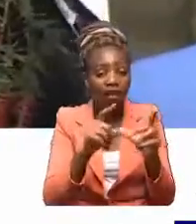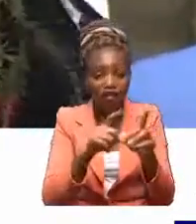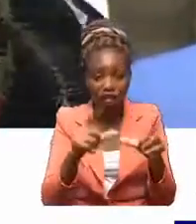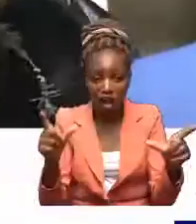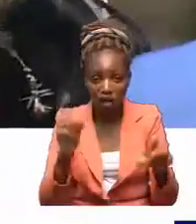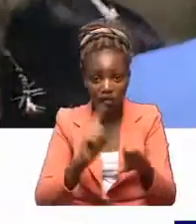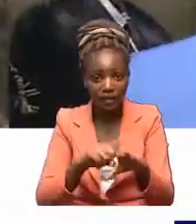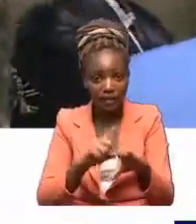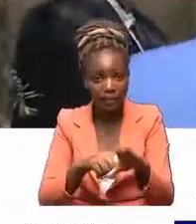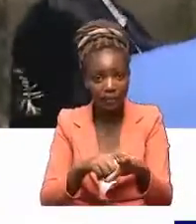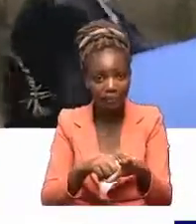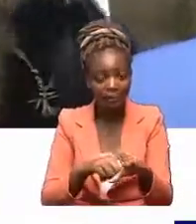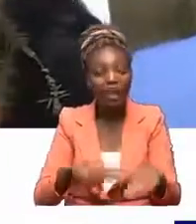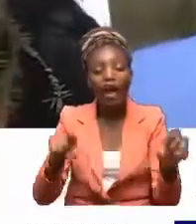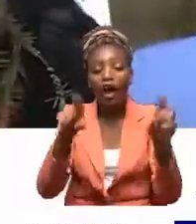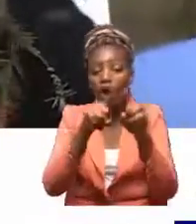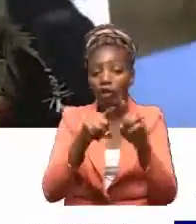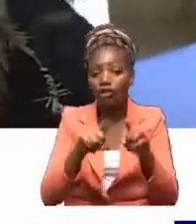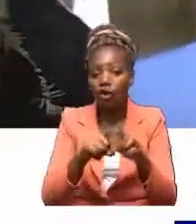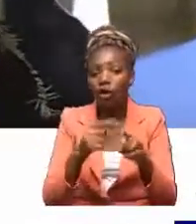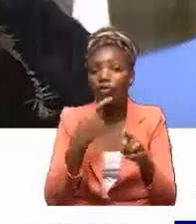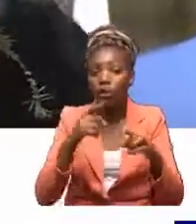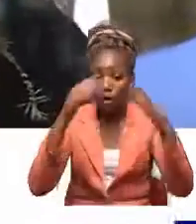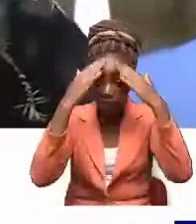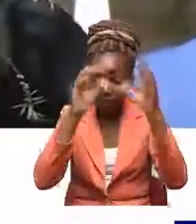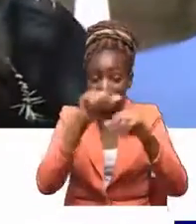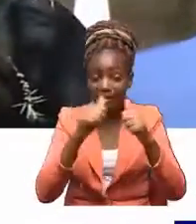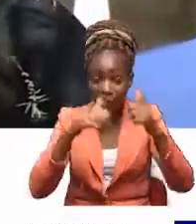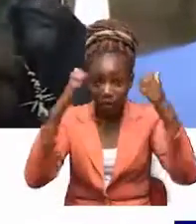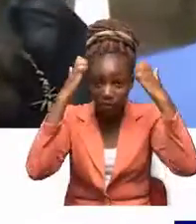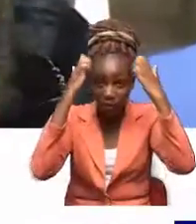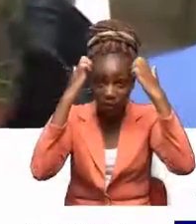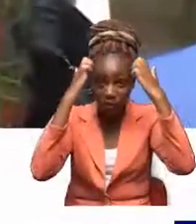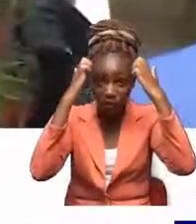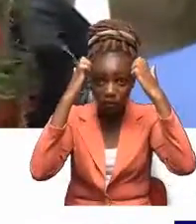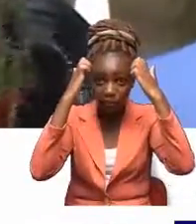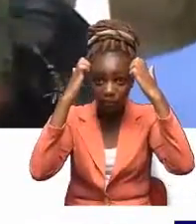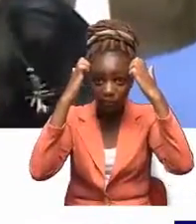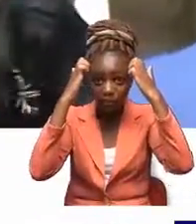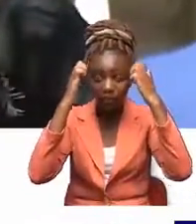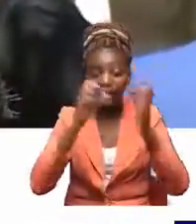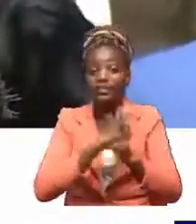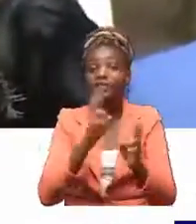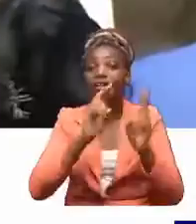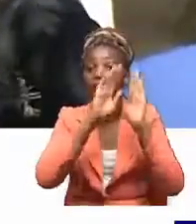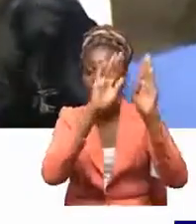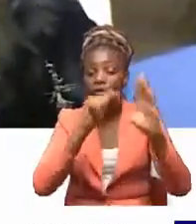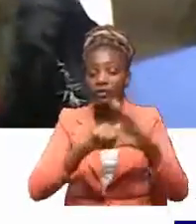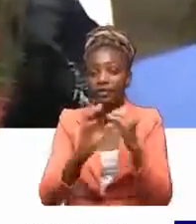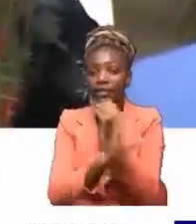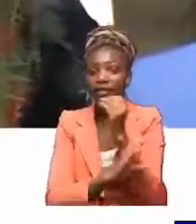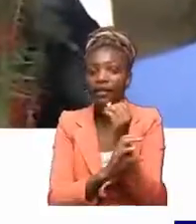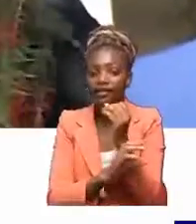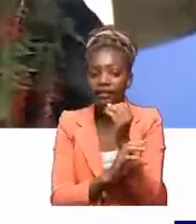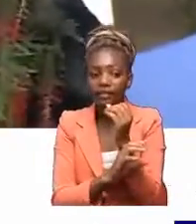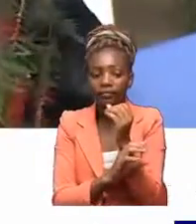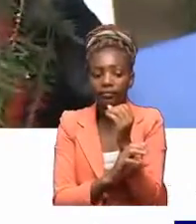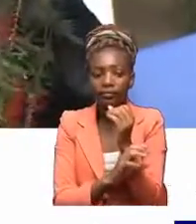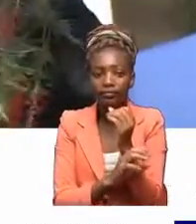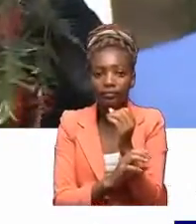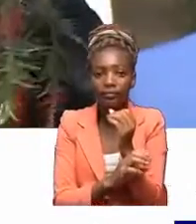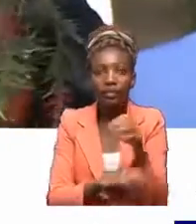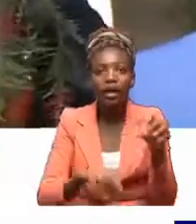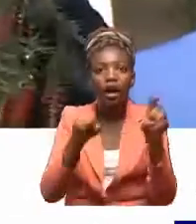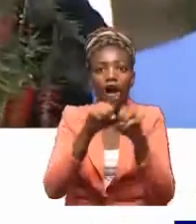alirule nchi. Aliweka pia kibao mbele mambo ya masomo. Masomo ni nguzo ya kila nchi. Na zaidi hata kabla hajaingia mambo ya masomo,